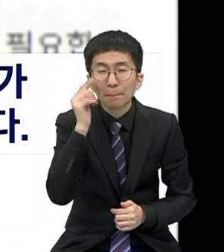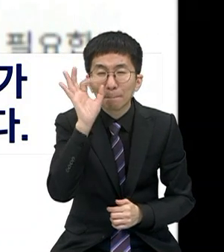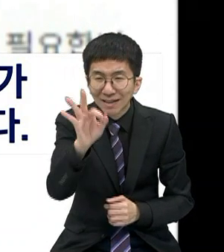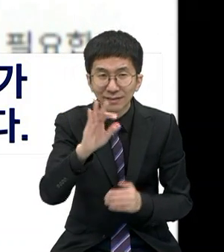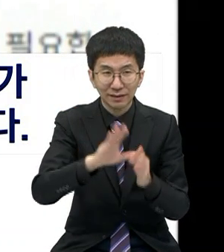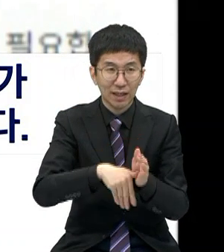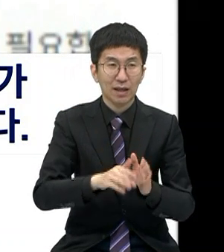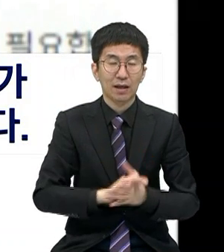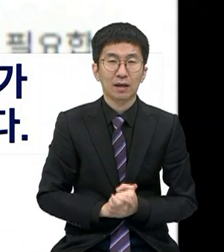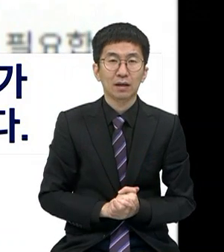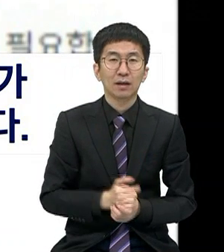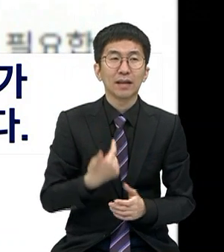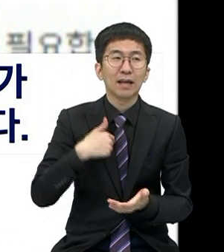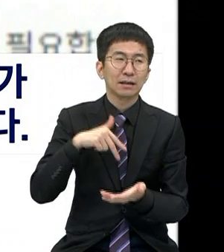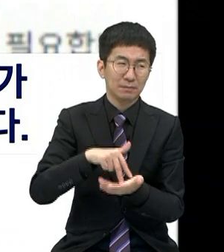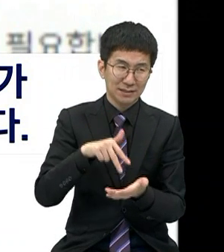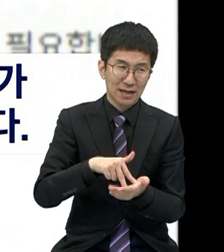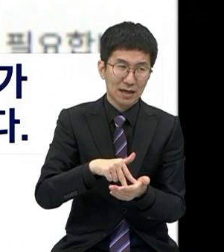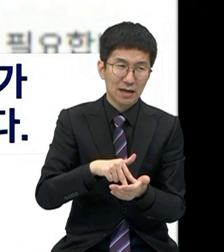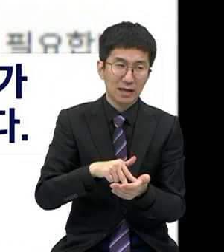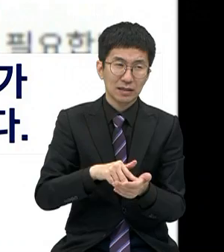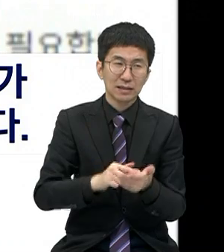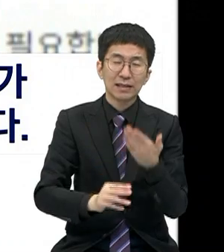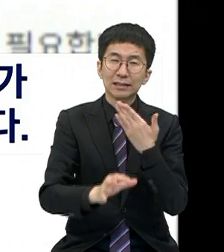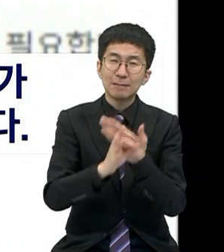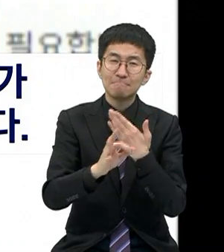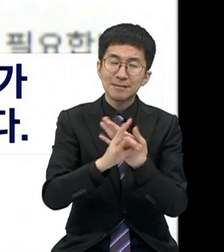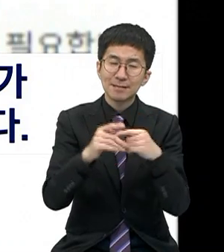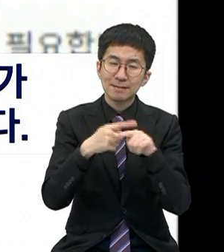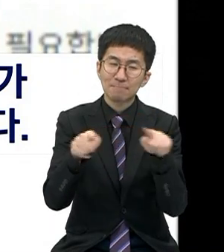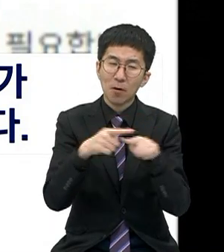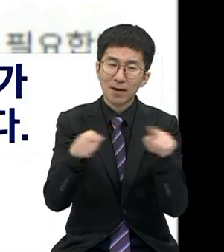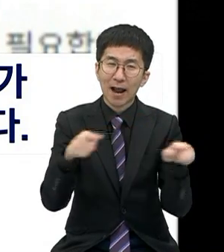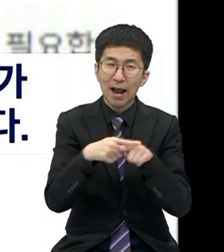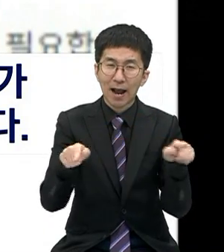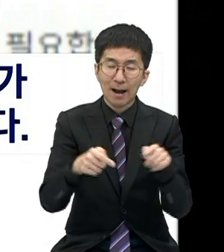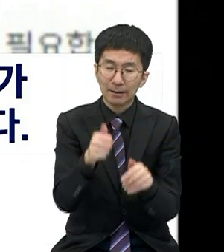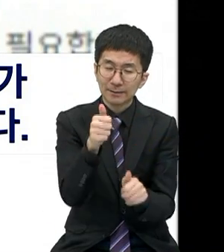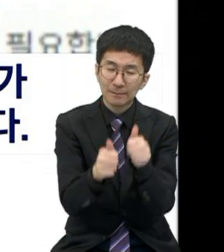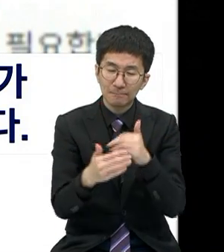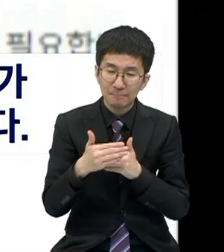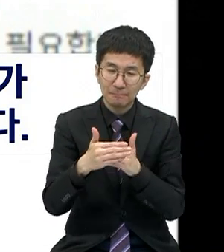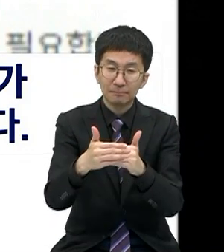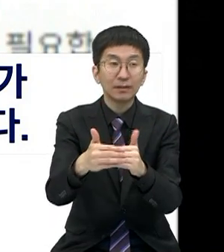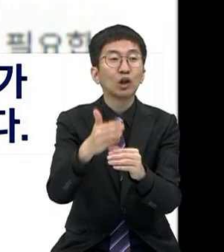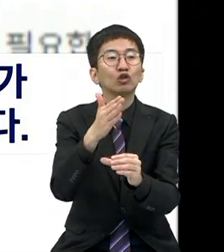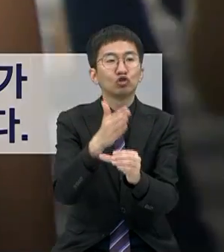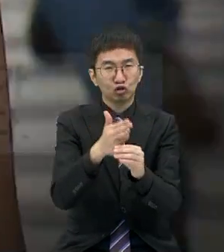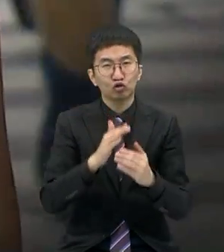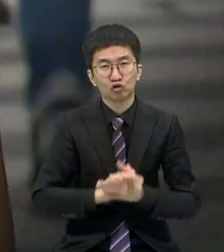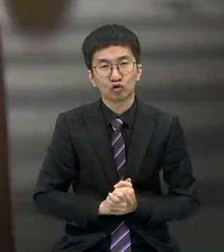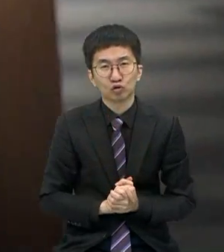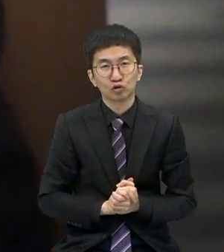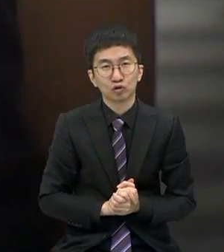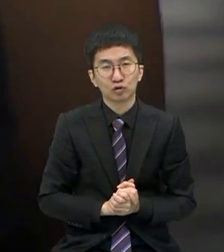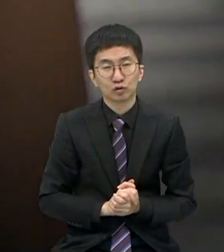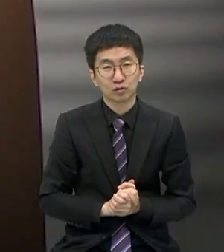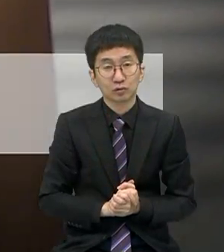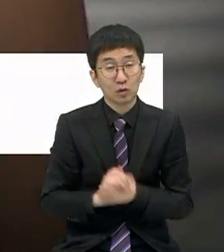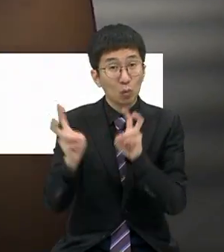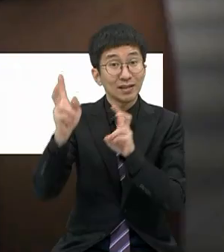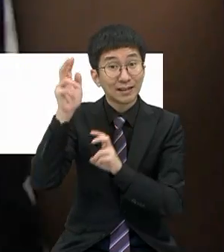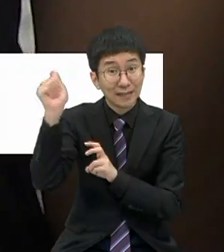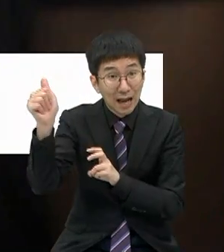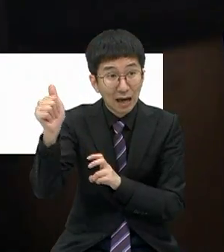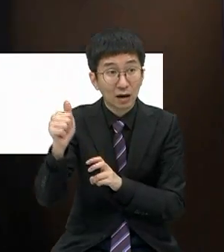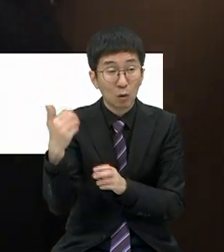있다는 저희가 베타 테스트라는 가장 이라서 50번째 작업을 한거 업체 대표는 환불